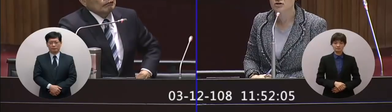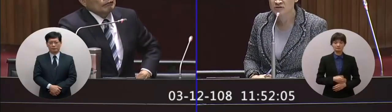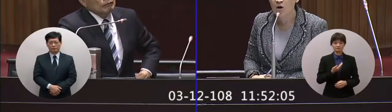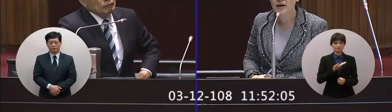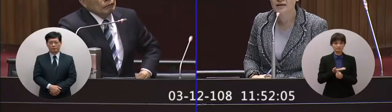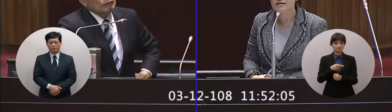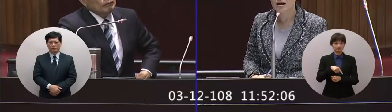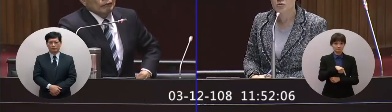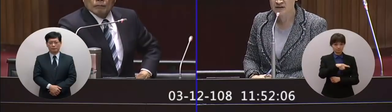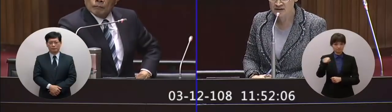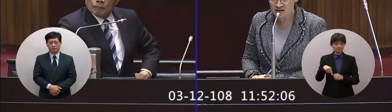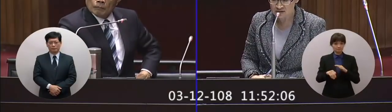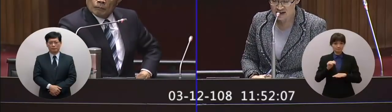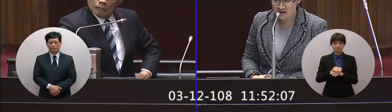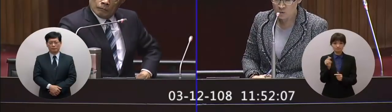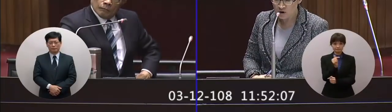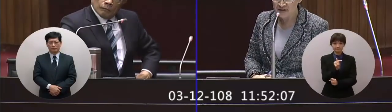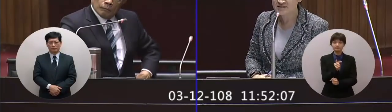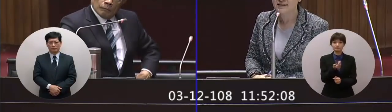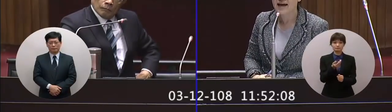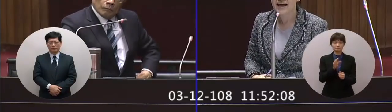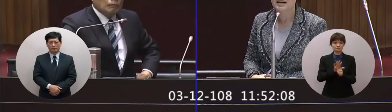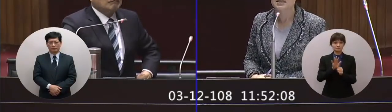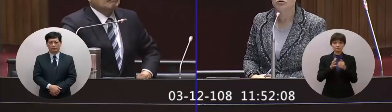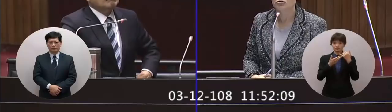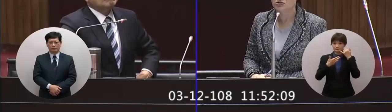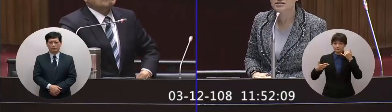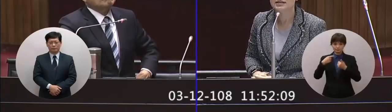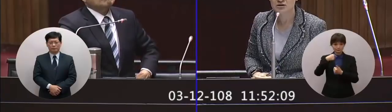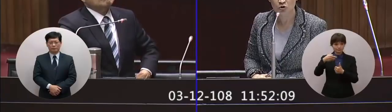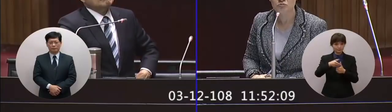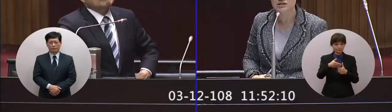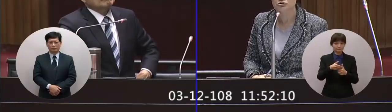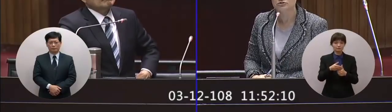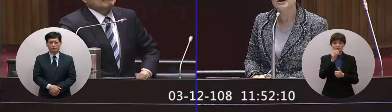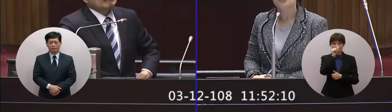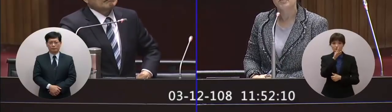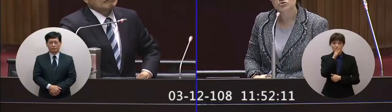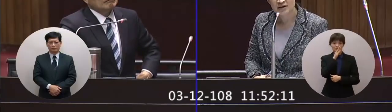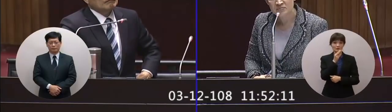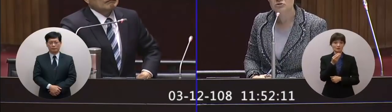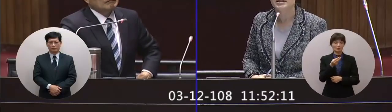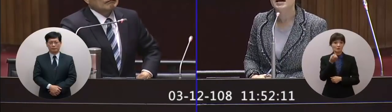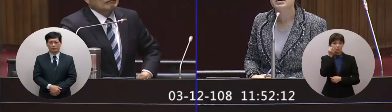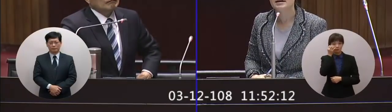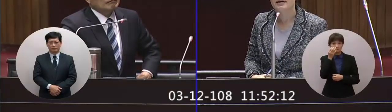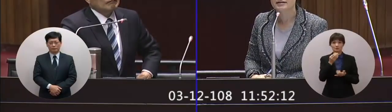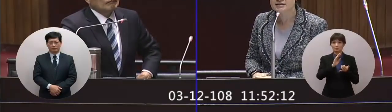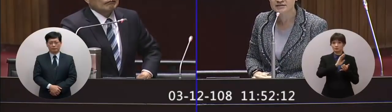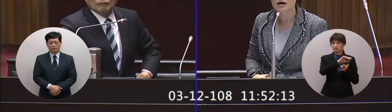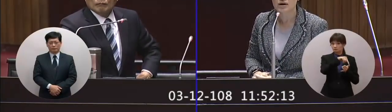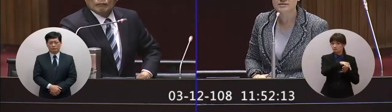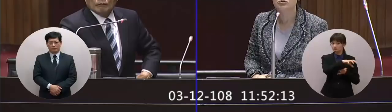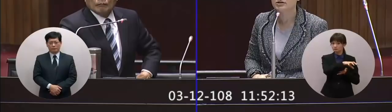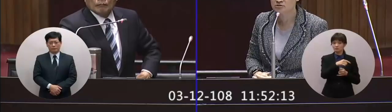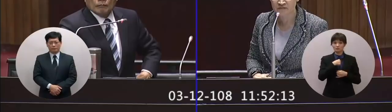资源能够到位，让我们可以让我们整个海洋教育，尤其在东部地区，我们虽然面对太平洋，